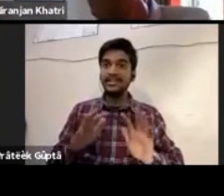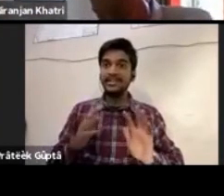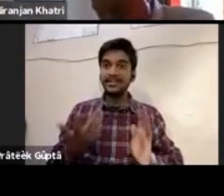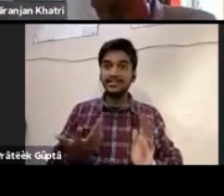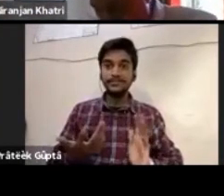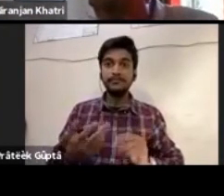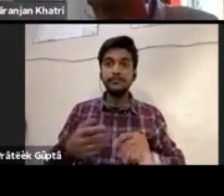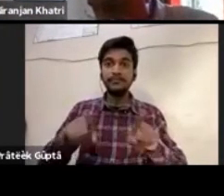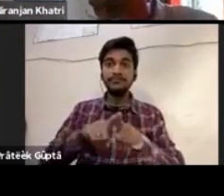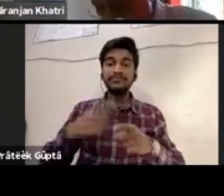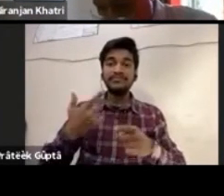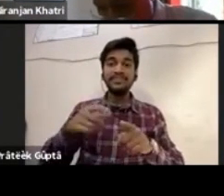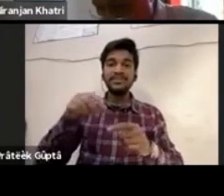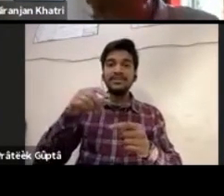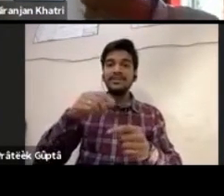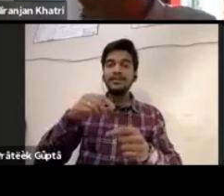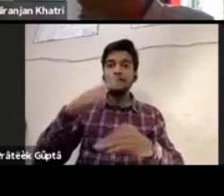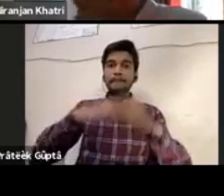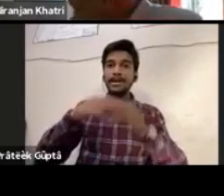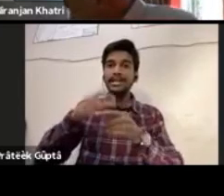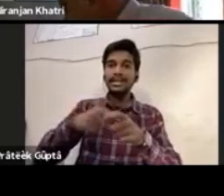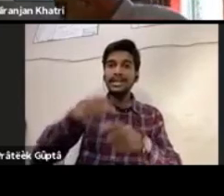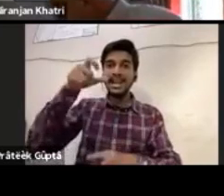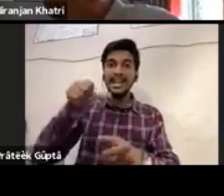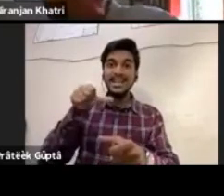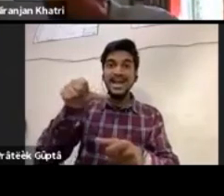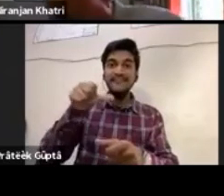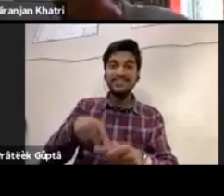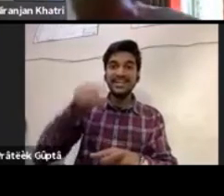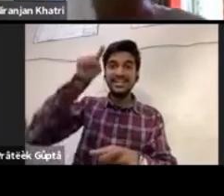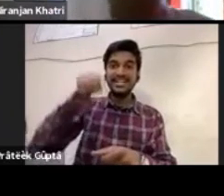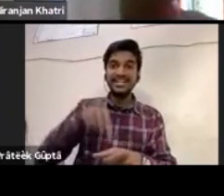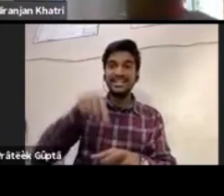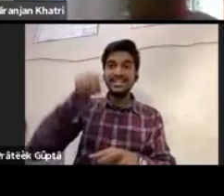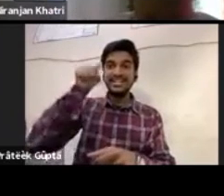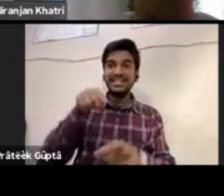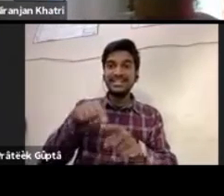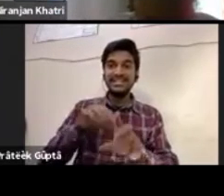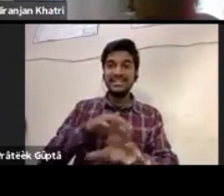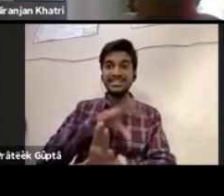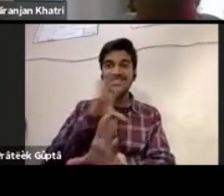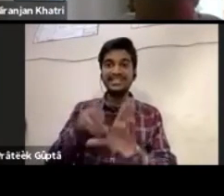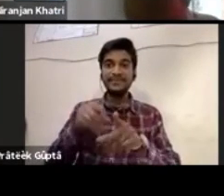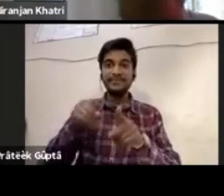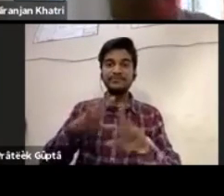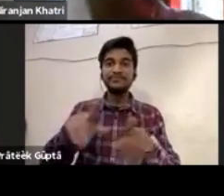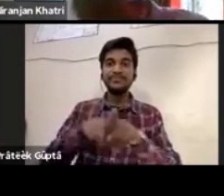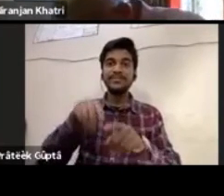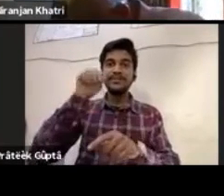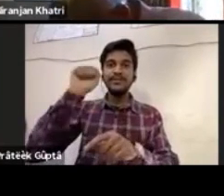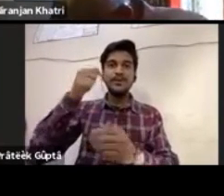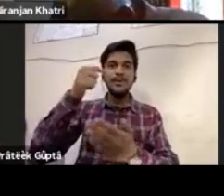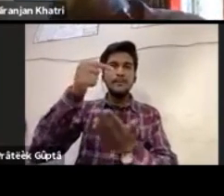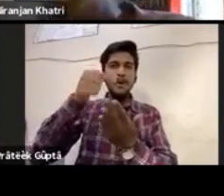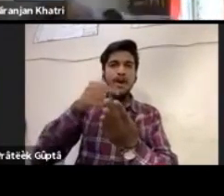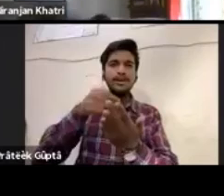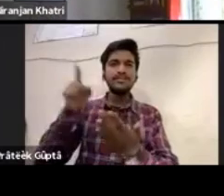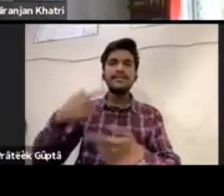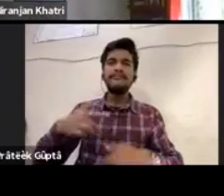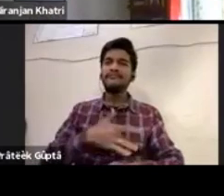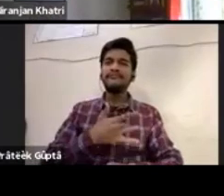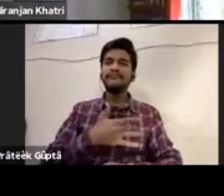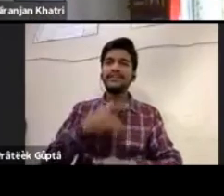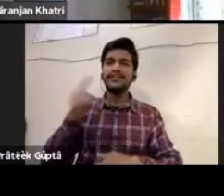lifts in building, तो ये दो तीन काम कर लेने के बाद में हमारे जो पॉलिसी फॉर्मुलेटर प्लानर्स और लोग